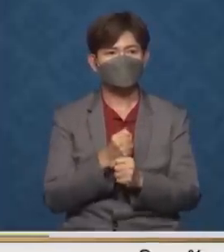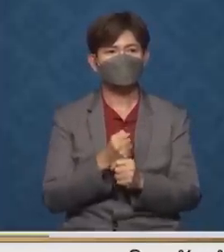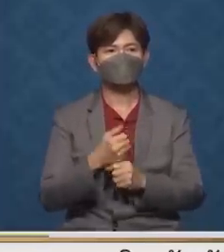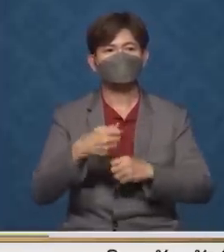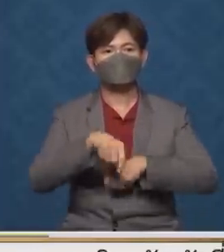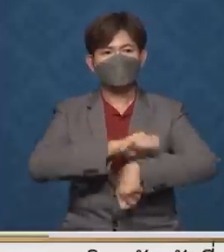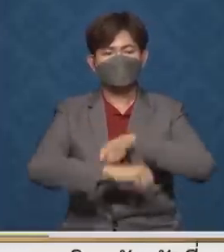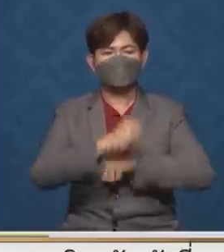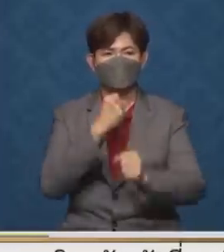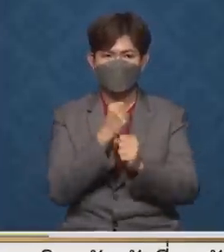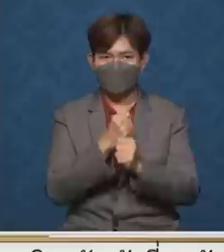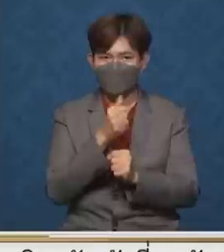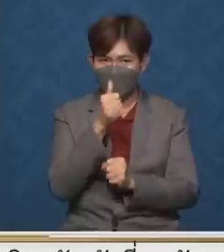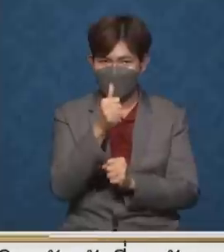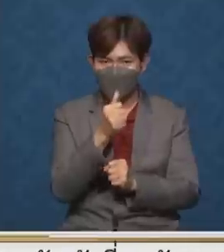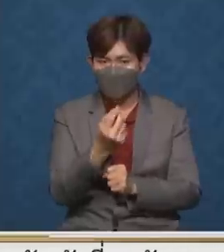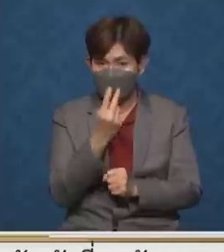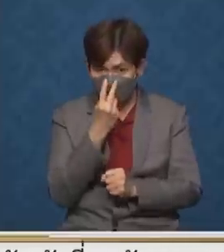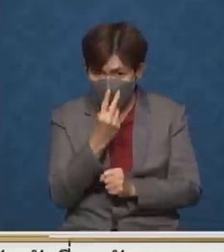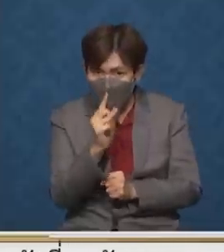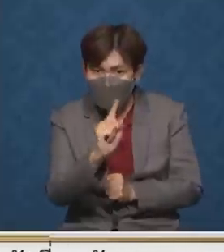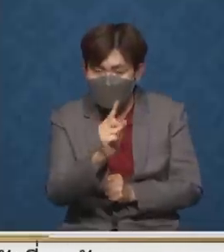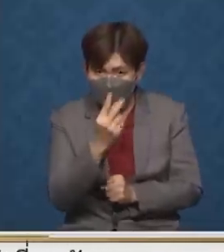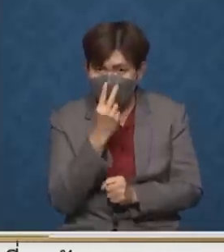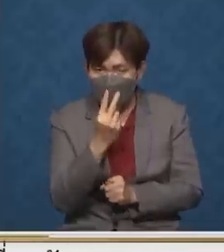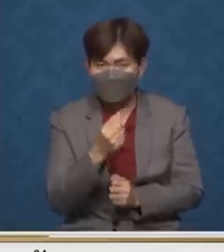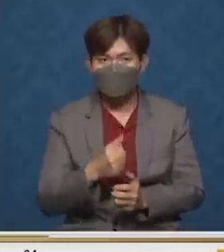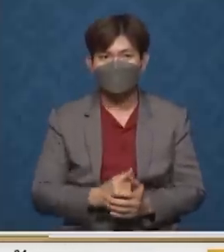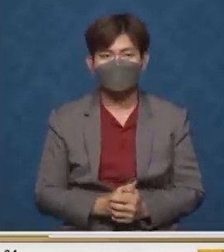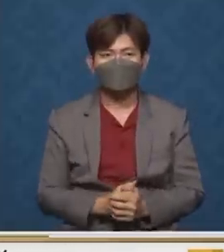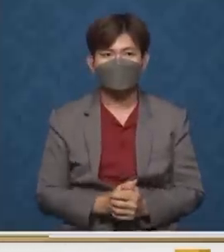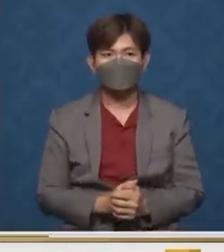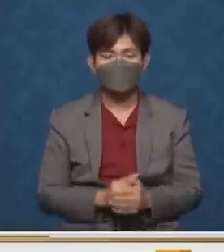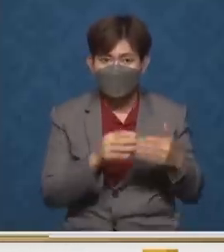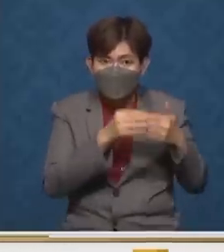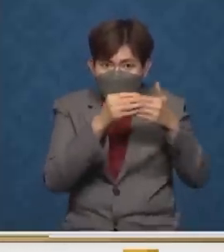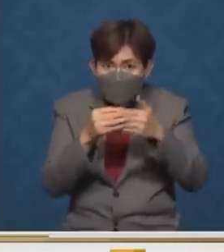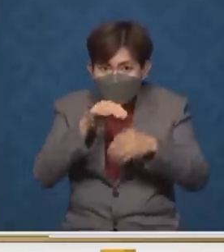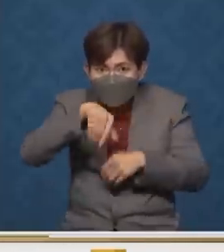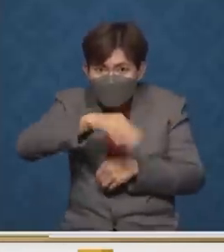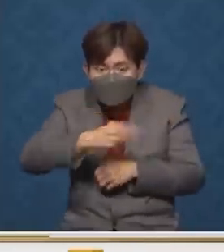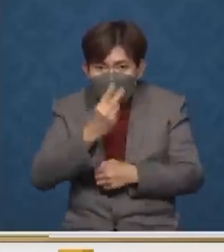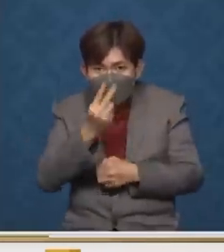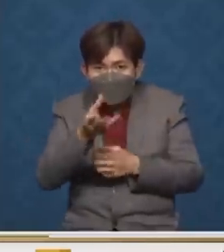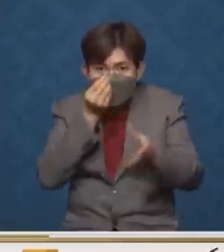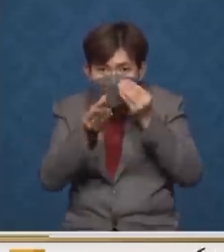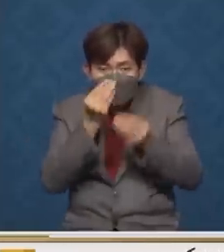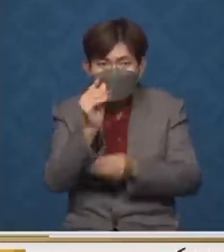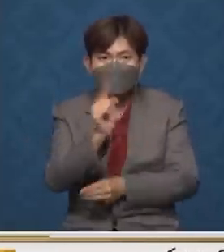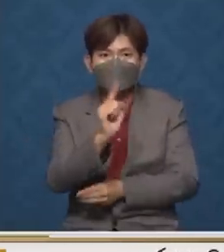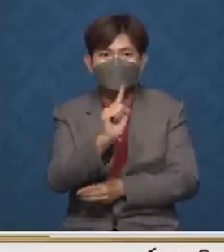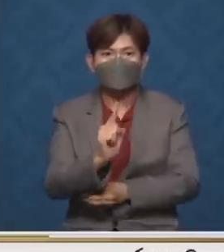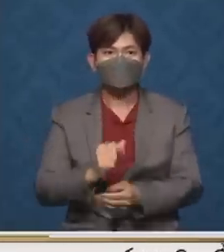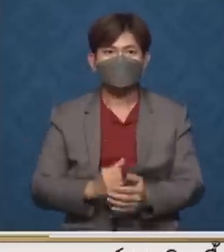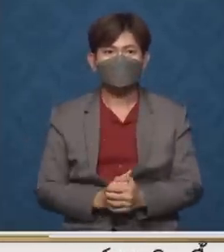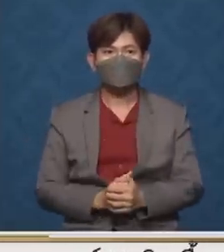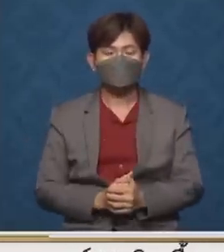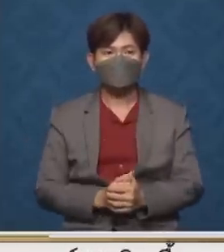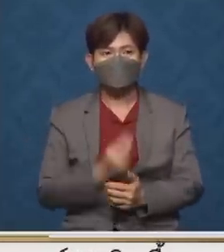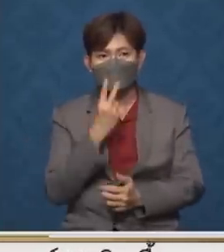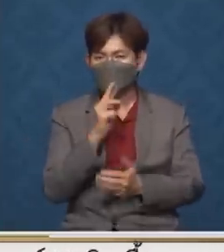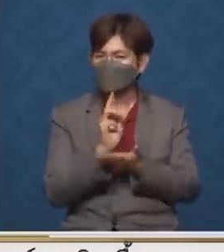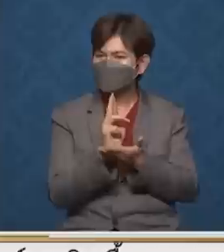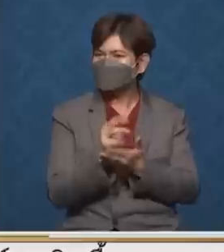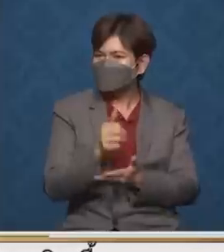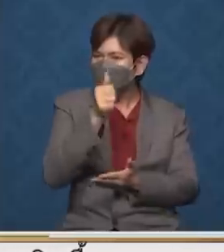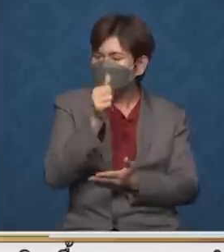ไปดูหปิบติการกไหม ทําทานเดยวผมพาทําทานและเพื่อนสมาชิไปดูหปิบัิการกัเลยที่หปิบัตการได้รบรง